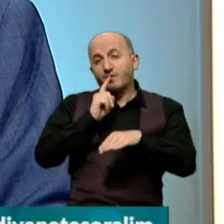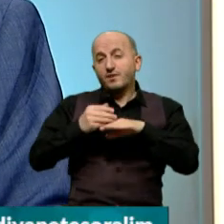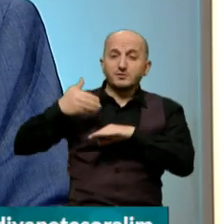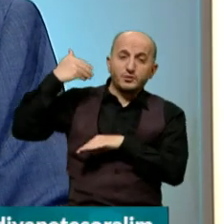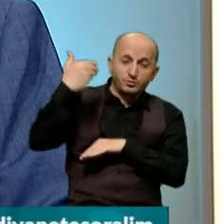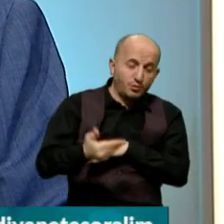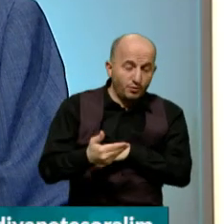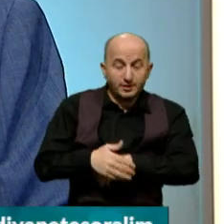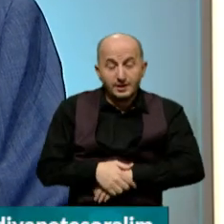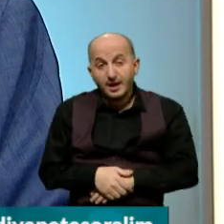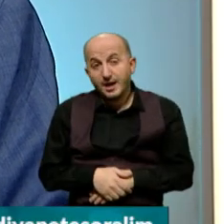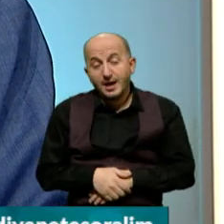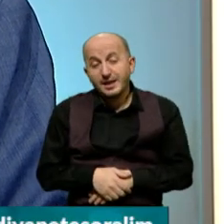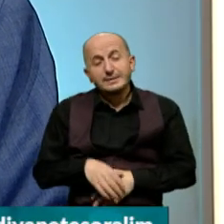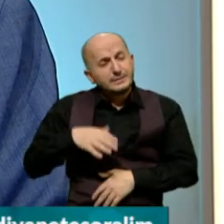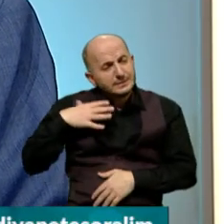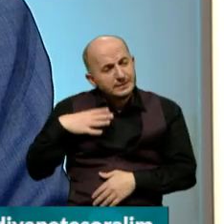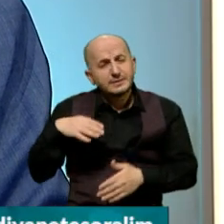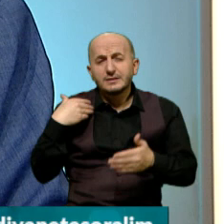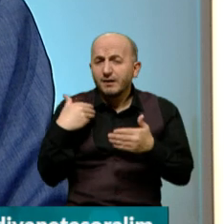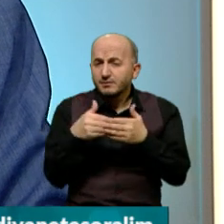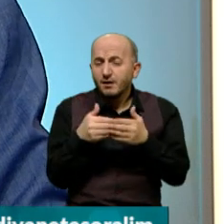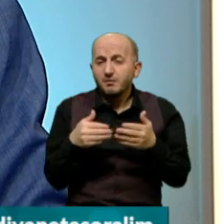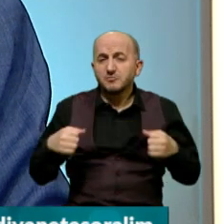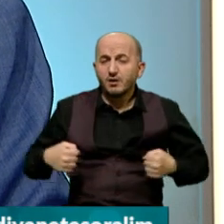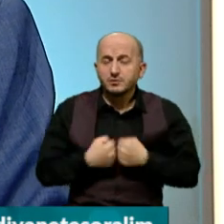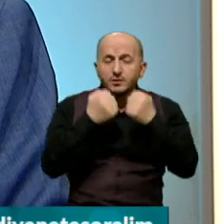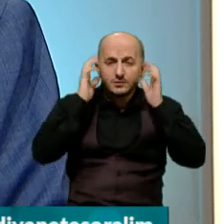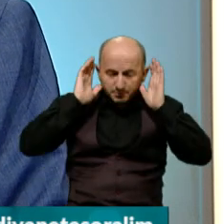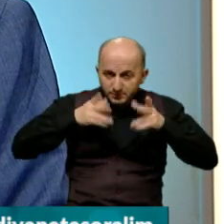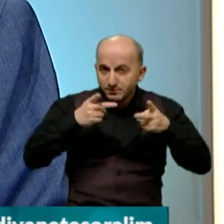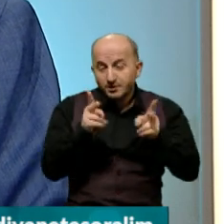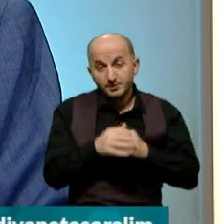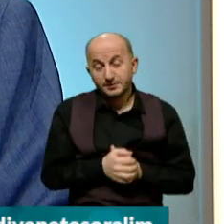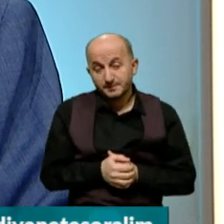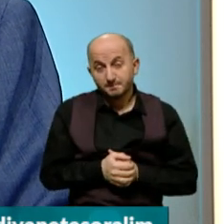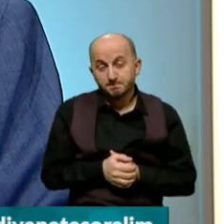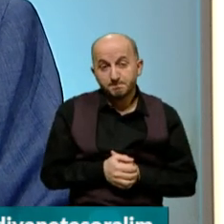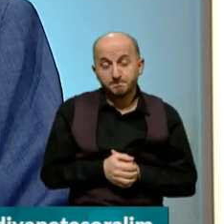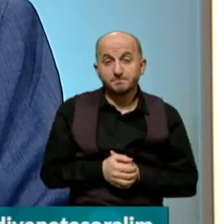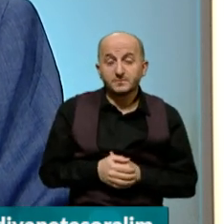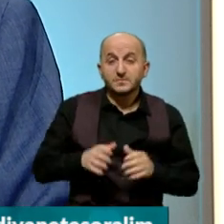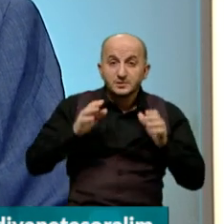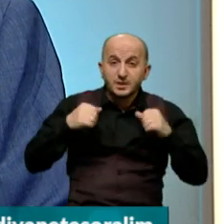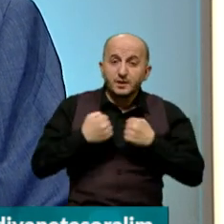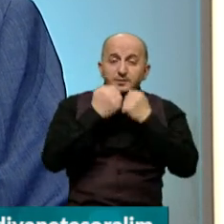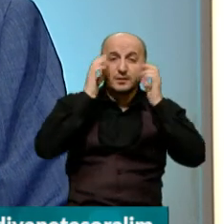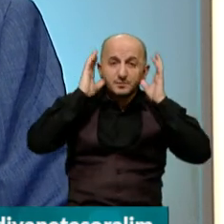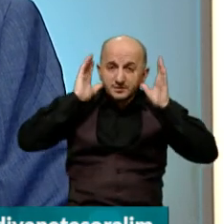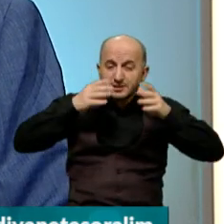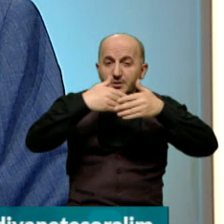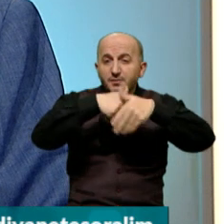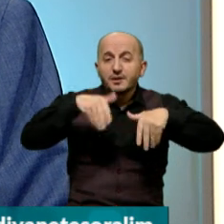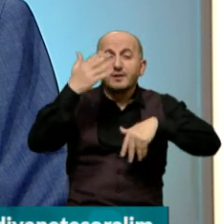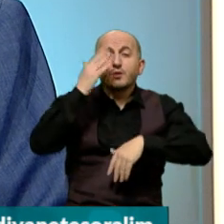farzından sonra da dilediği kadar bu kardeşimiz kaza namazı kılabilir. Kaza namazı kılmaya bir engel yok.